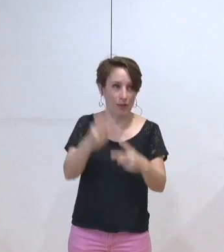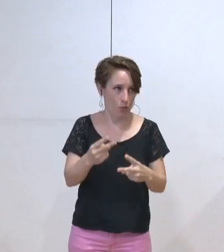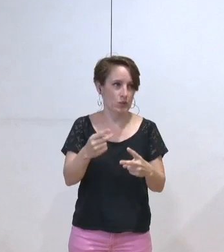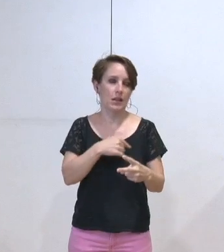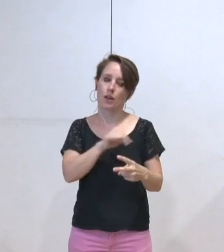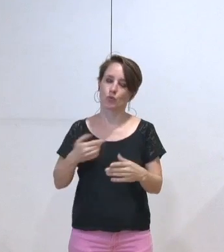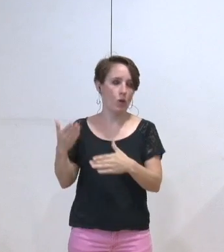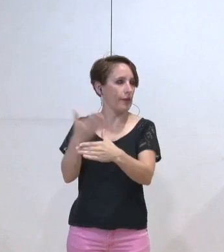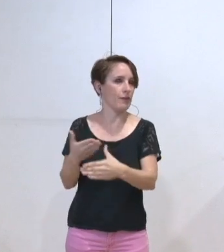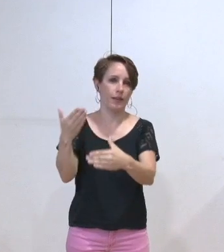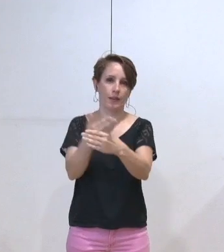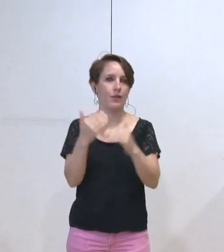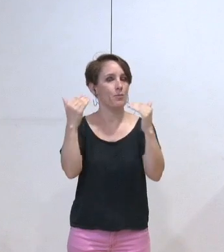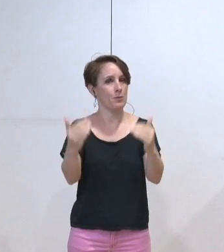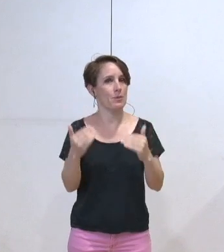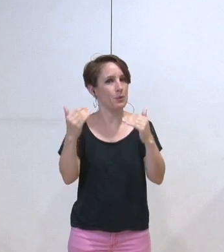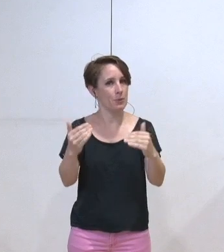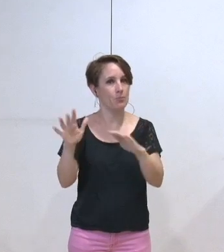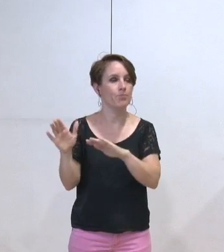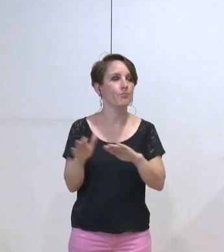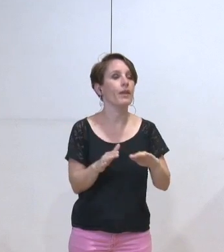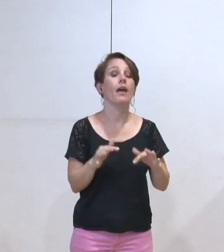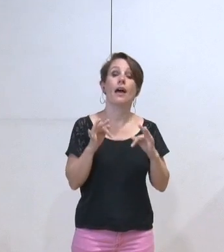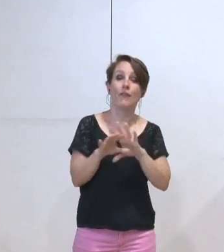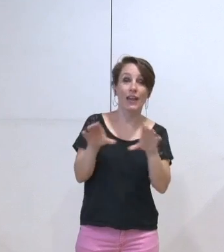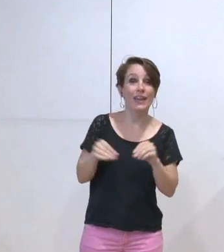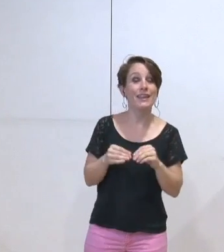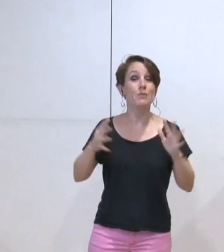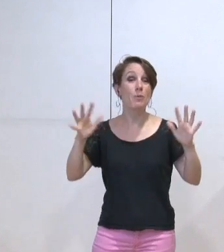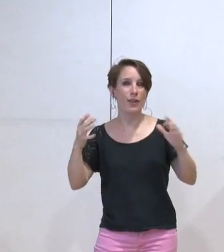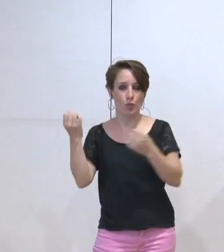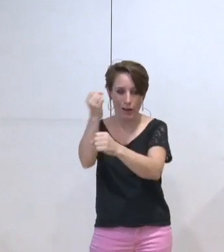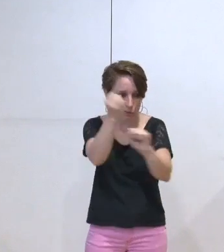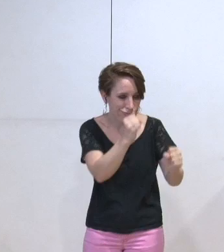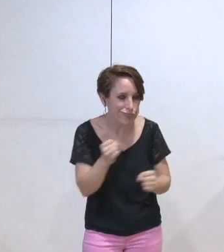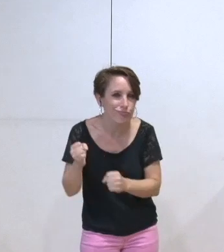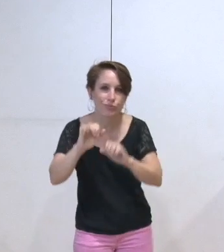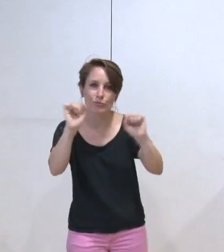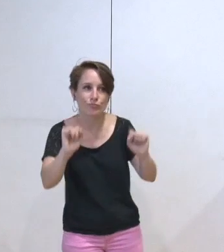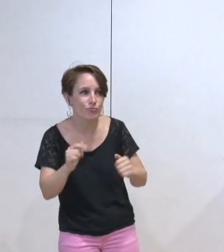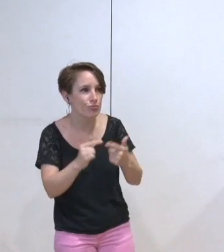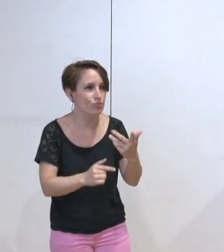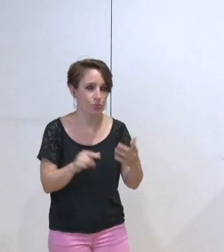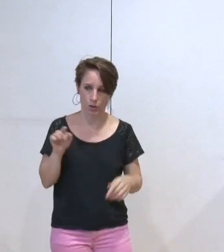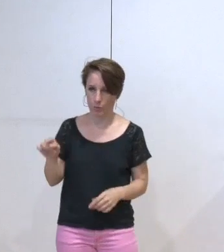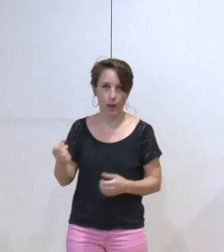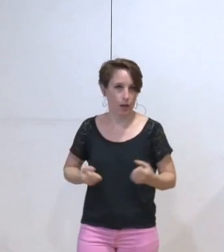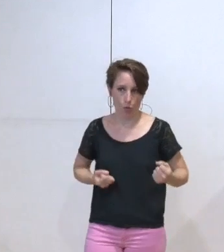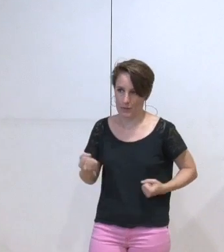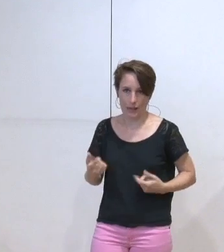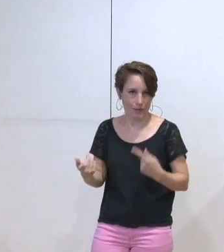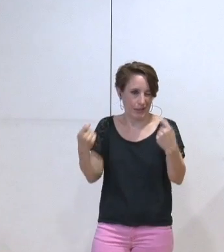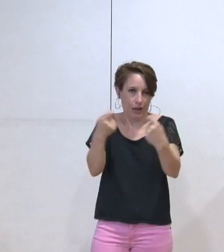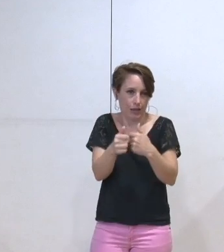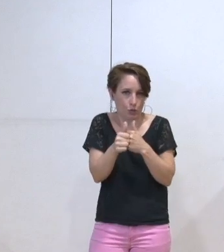identique pour ce qui concerne l'activité des équipes manuelles le service a adapté effectivement son activité au moyen disponible nous